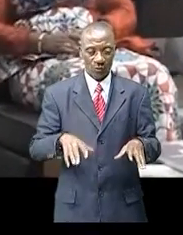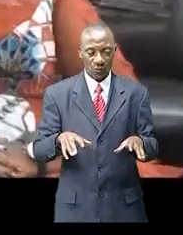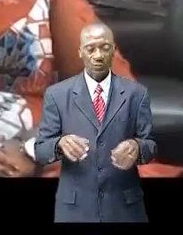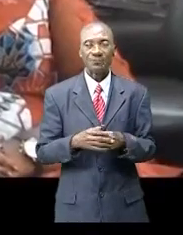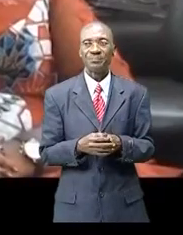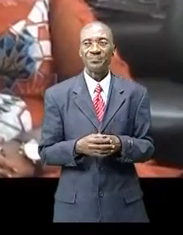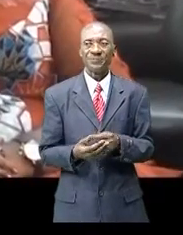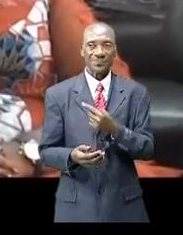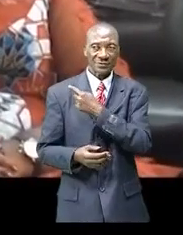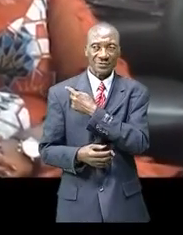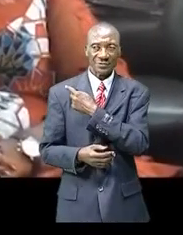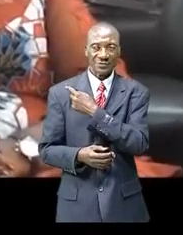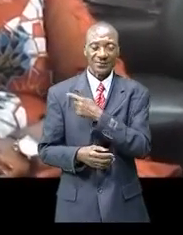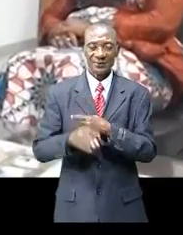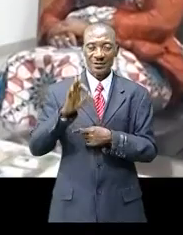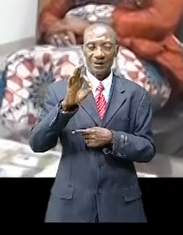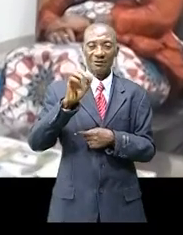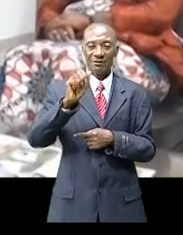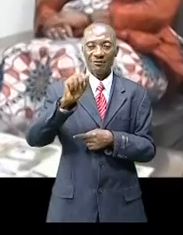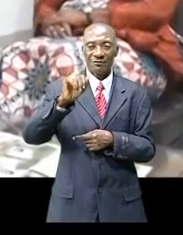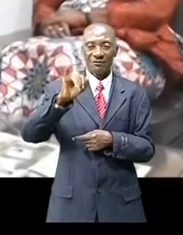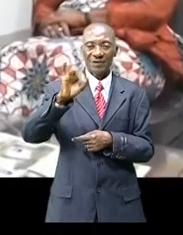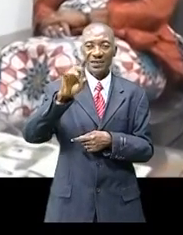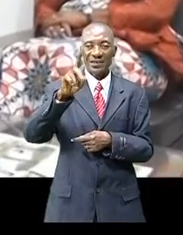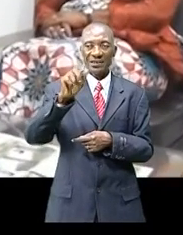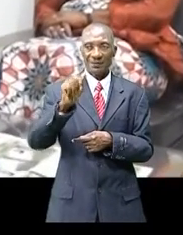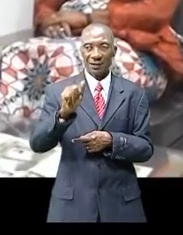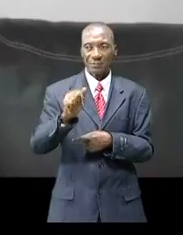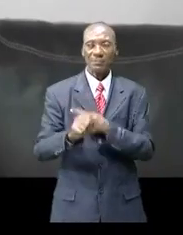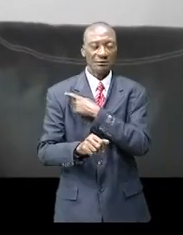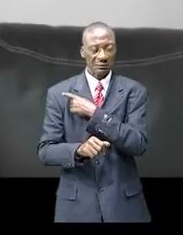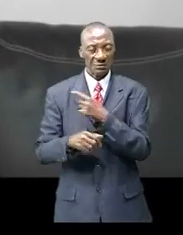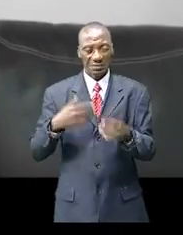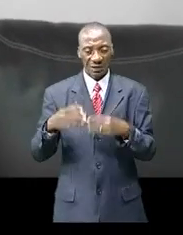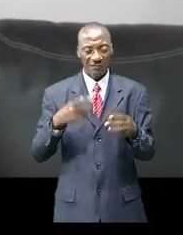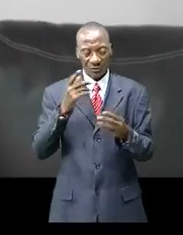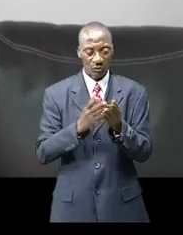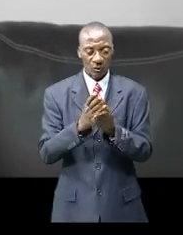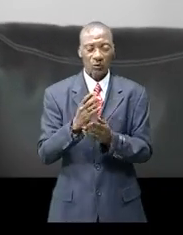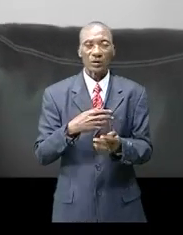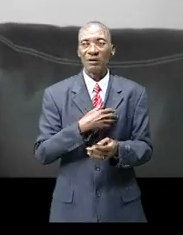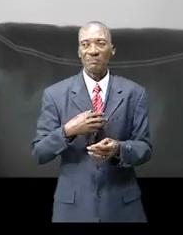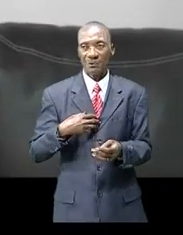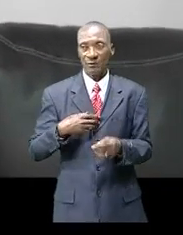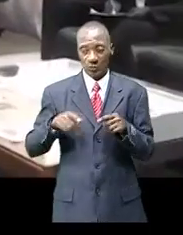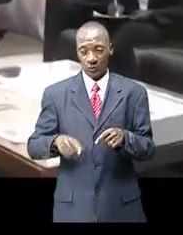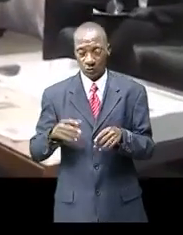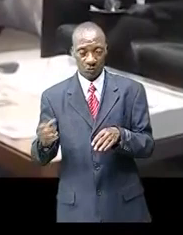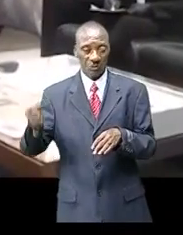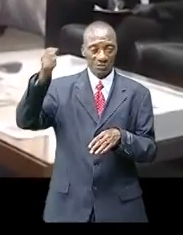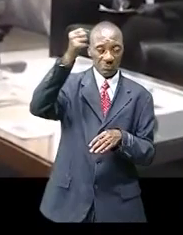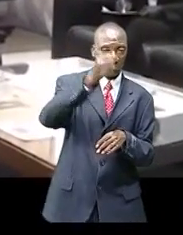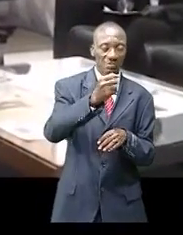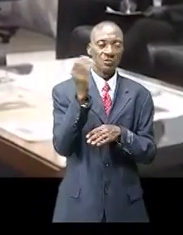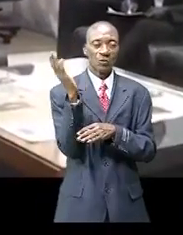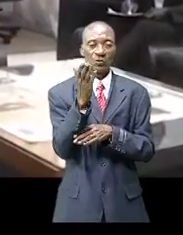Faïda Mwangilwa, un parcours élogieux dans l'activisme pour le droit de la femme, aujourd'hui élevée au rang des conseillères spéciales